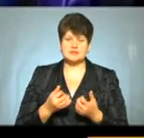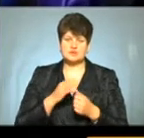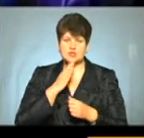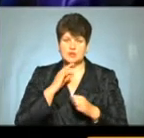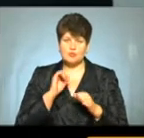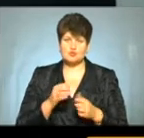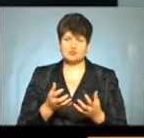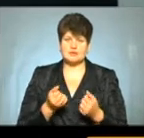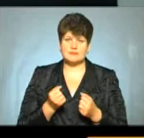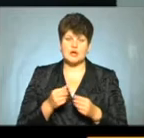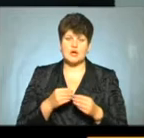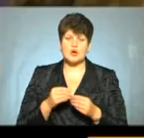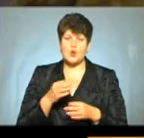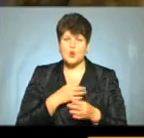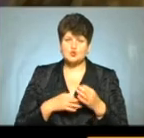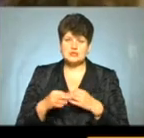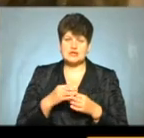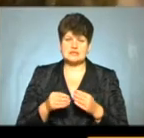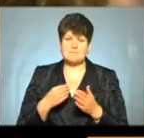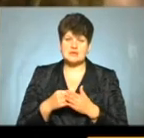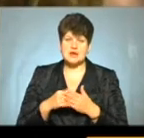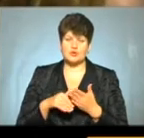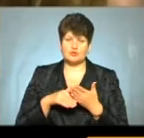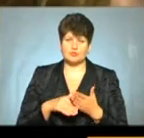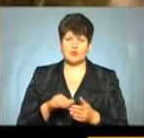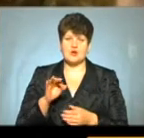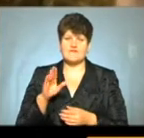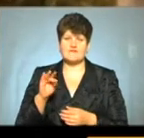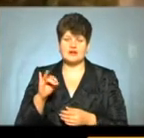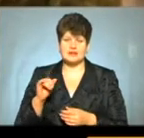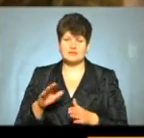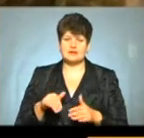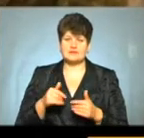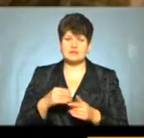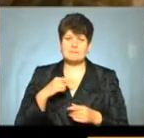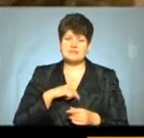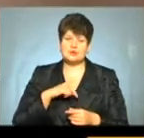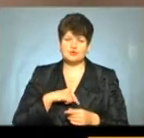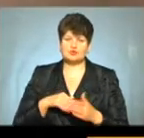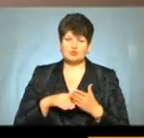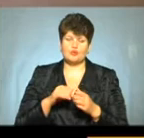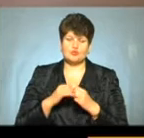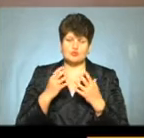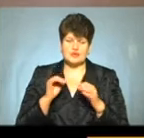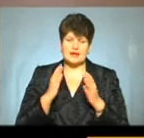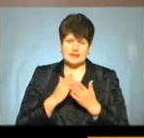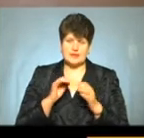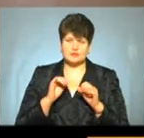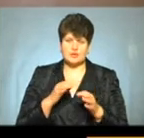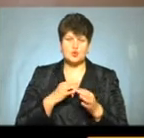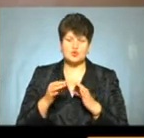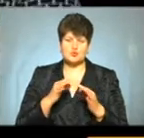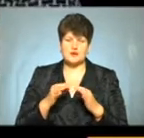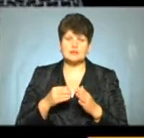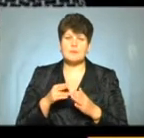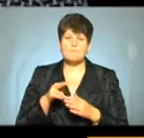отримати консультації, матеріальну допомогу. Ольга Верней надаватиме психологічну допомогу. Каже, щодня є можливість консультувати по 15